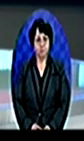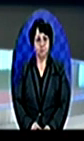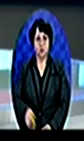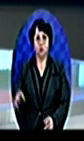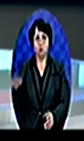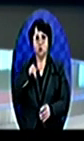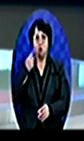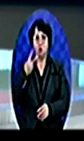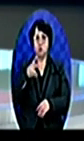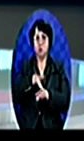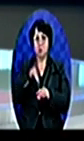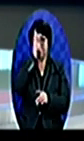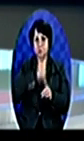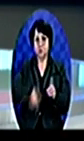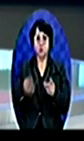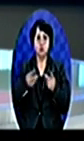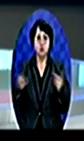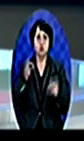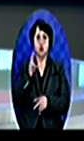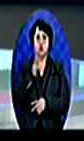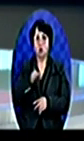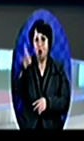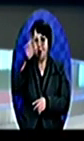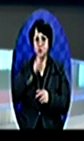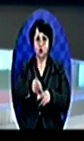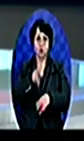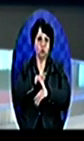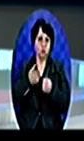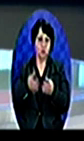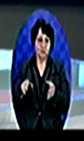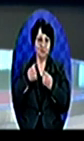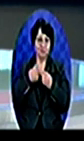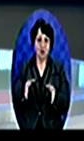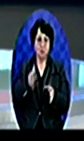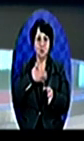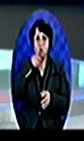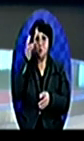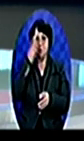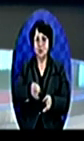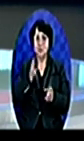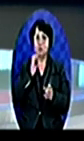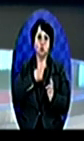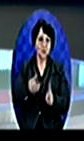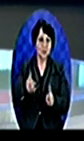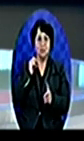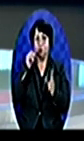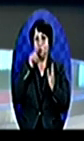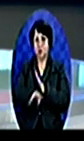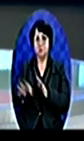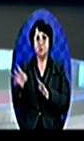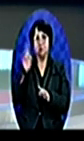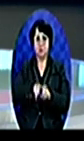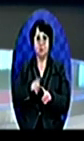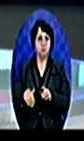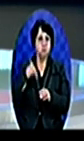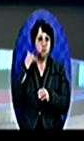улсын 2-р төв эмнэлэг дэргэдээ үндэсний оншилгоо эмчилгээний төвтэй болсон байна. За энэ төв ашиглалтанд орсноор эрүүл мэндийн салбарын үйлчилгээ, чанар хүртээмж нэг шатаар ахиж